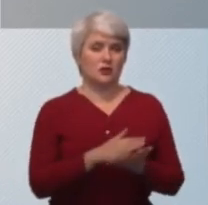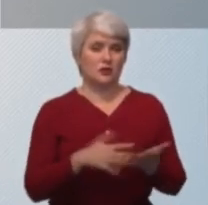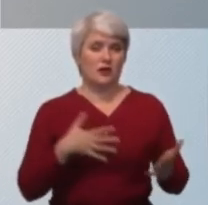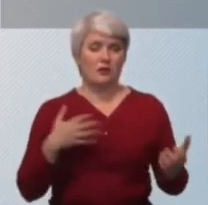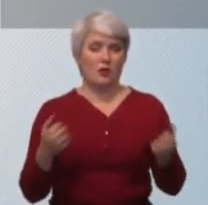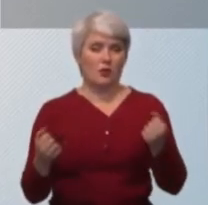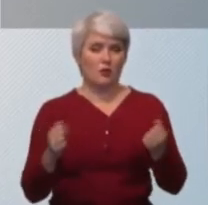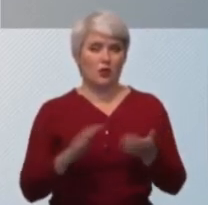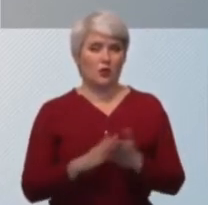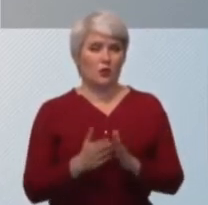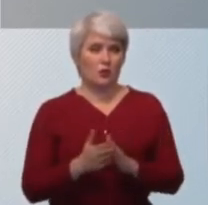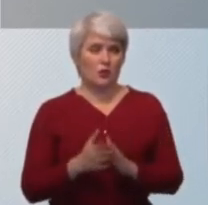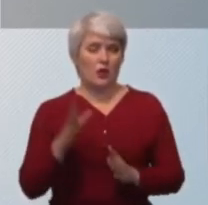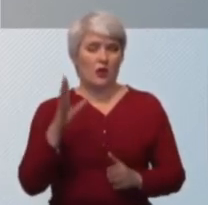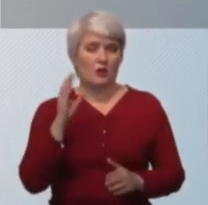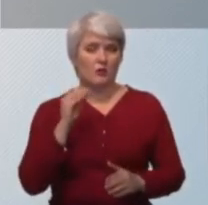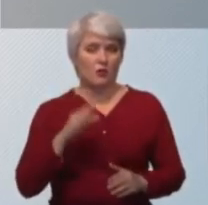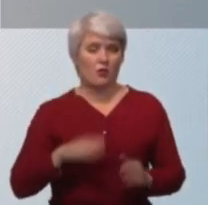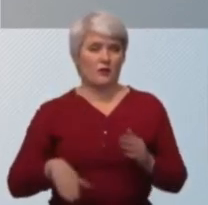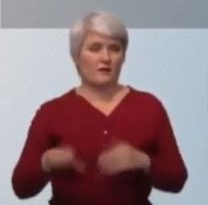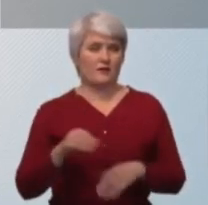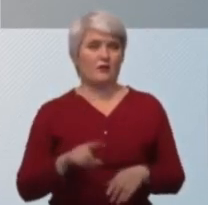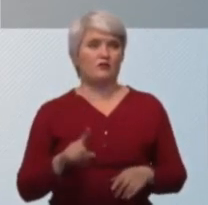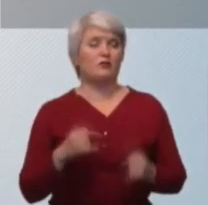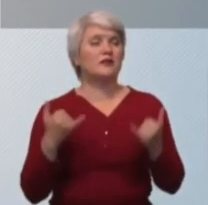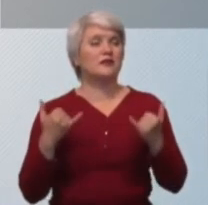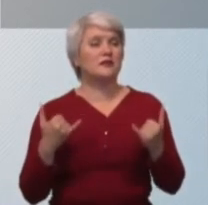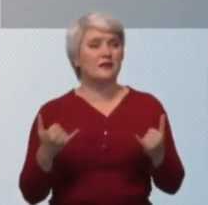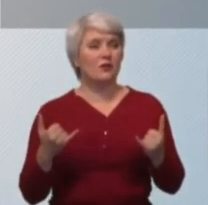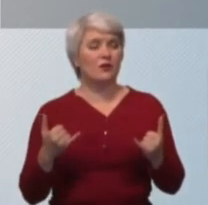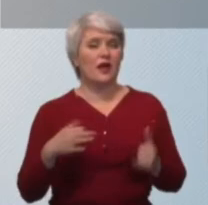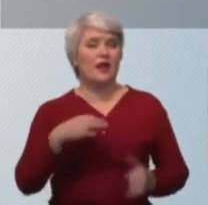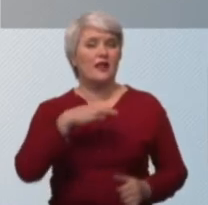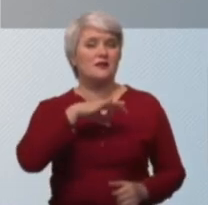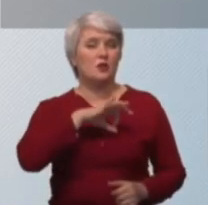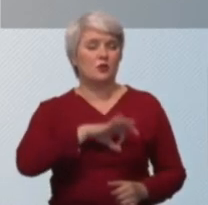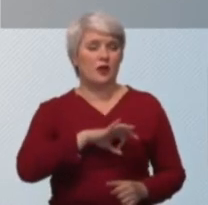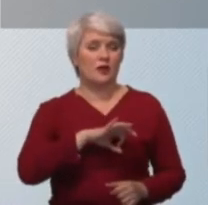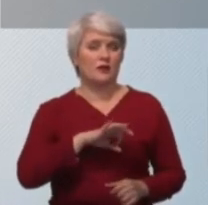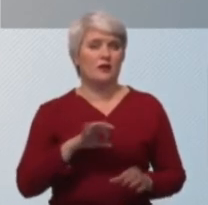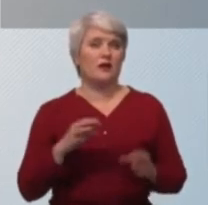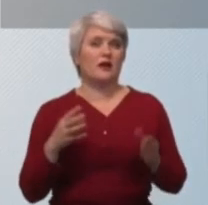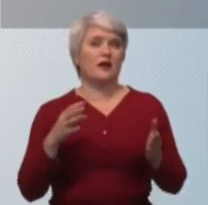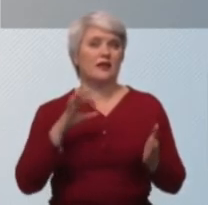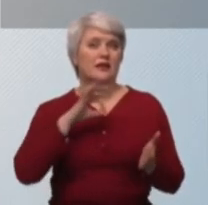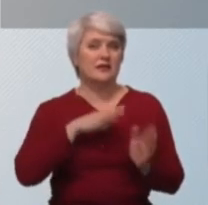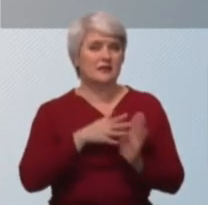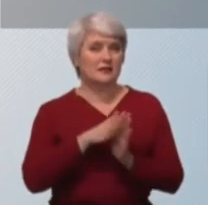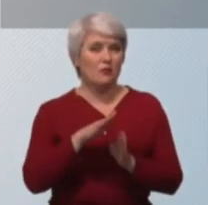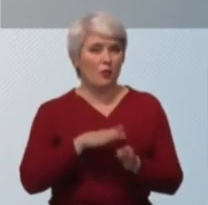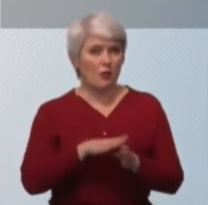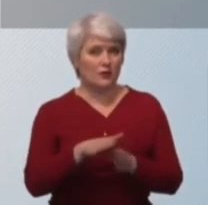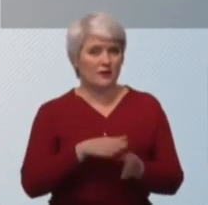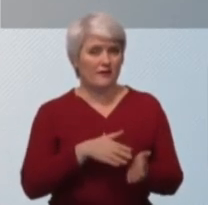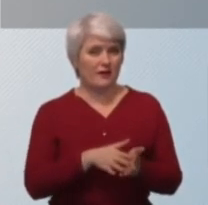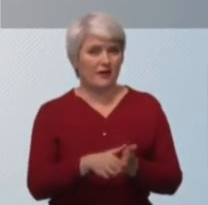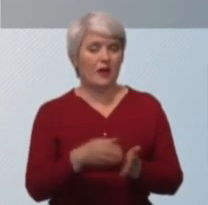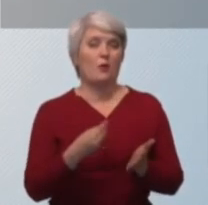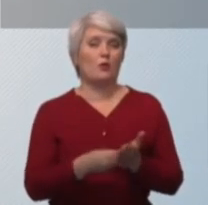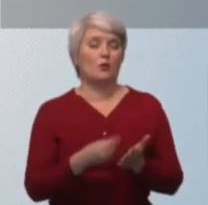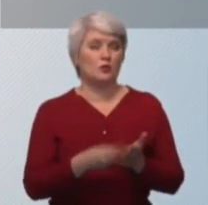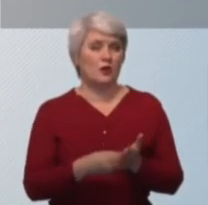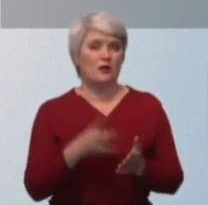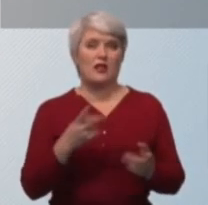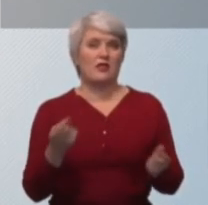утримали ситуацію попри все. Тому що сьогодні раціональне і ефективне використання бюджету, навіть такого, як є, це